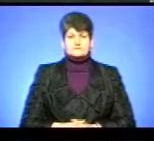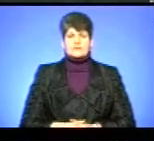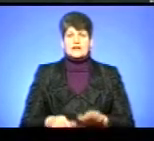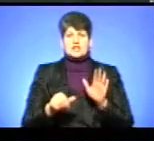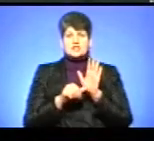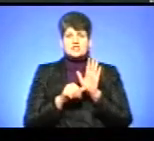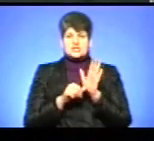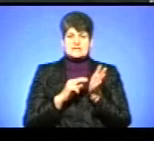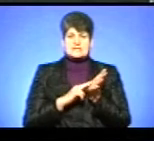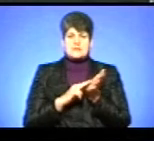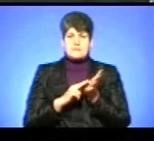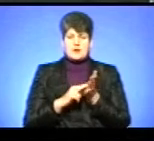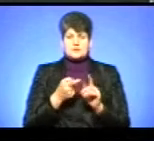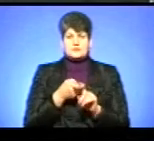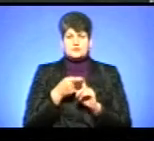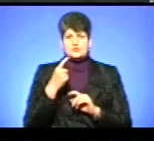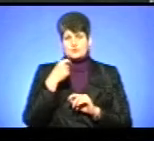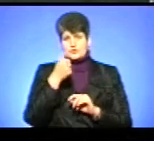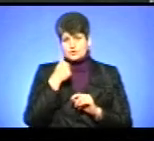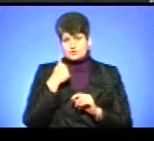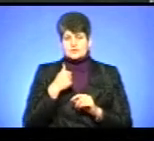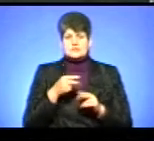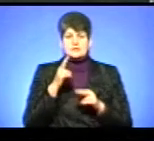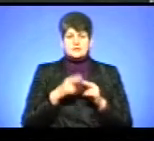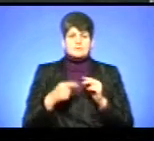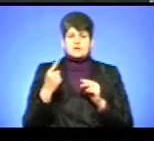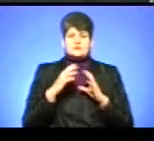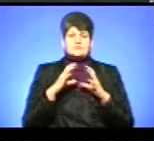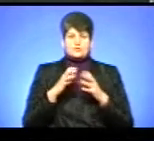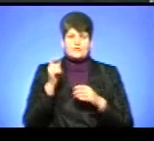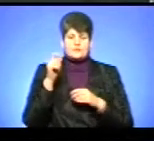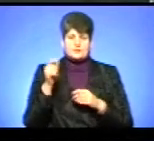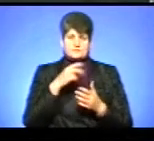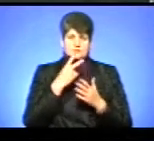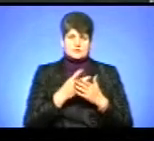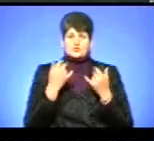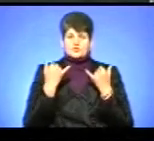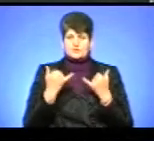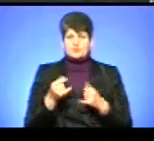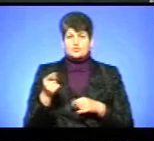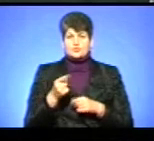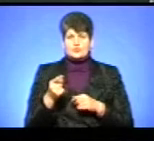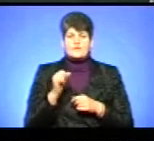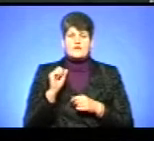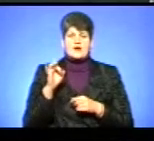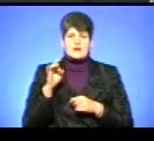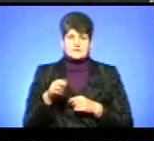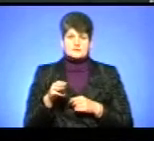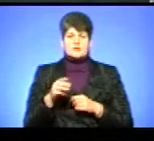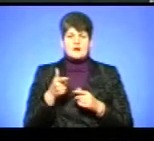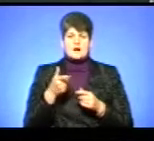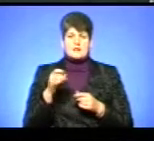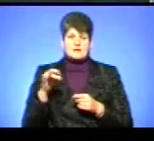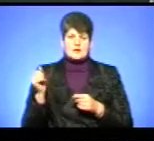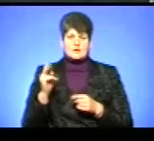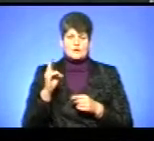Шість марок, присвячених 100-річчю завершення Першої світової війни, репрезентували сьогодні у Тернополі в арт-галереї «Коза». Матеріали